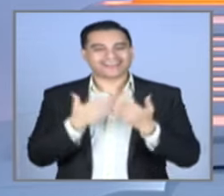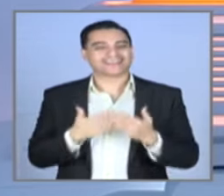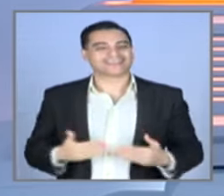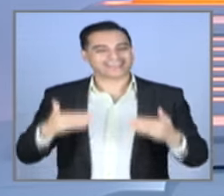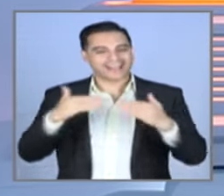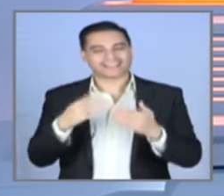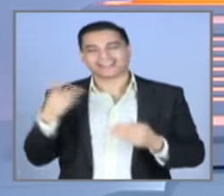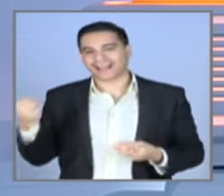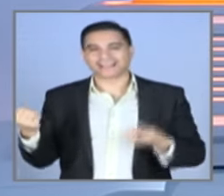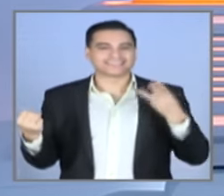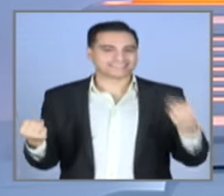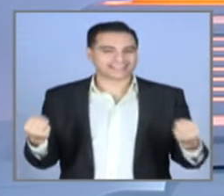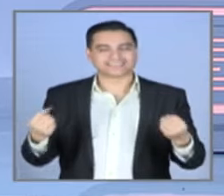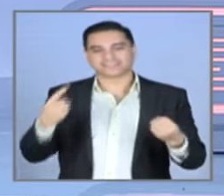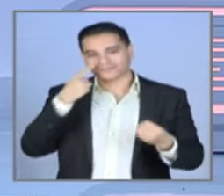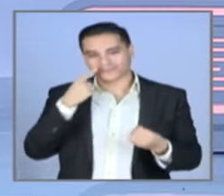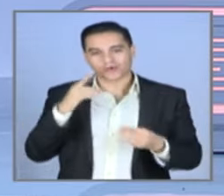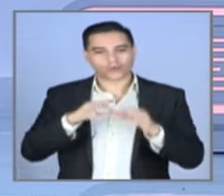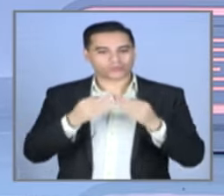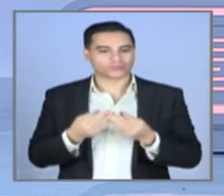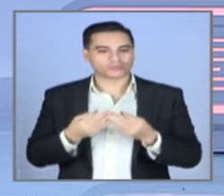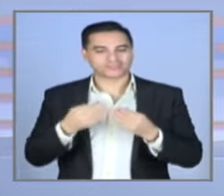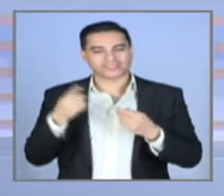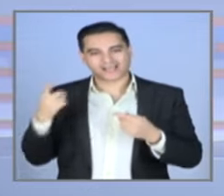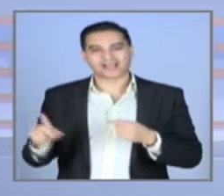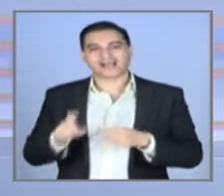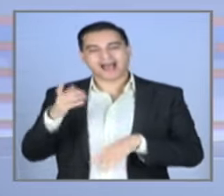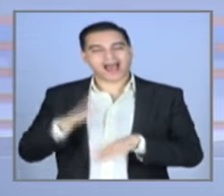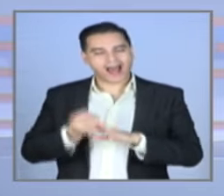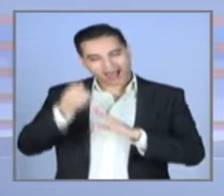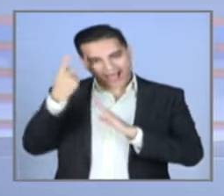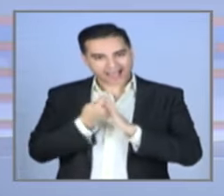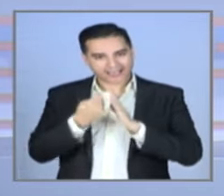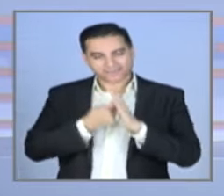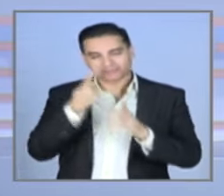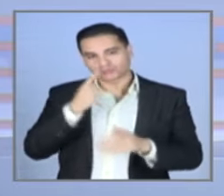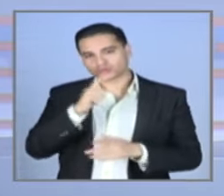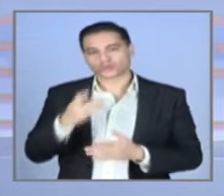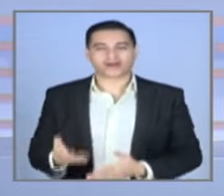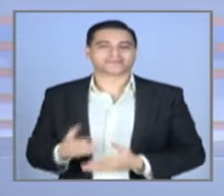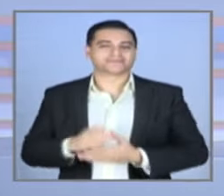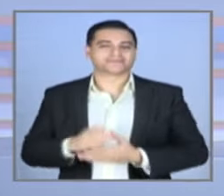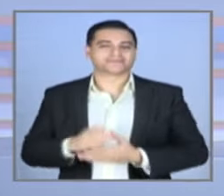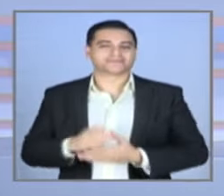تعادل 30-30. عائلة عبد الباقي، سؤال في الأدب. أدب والسؤال هو: